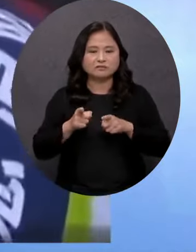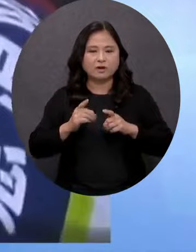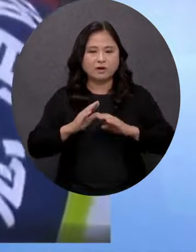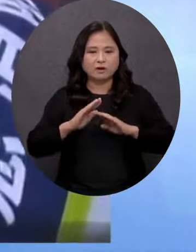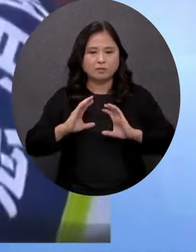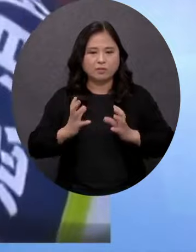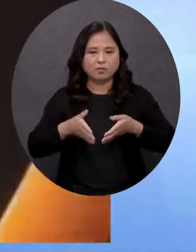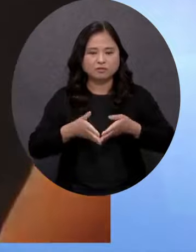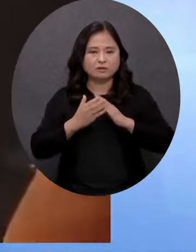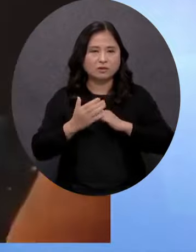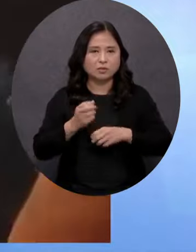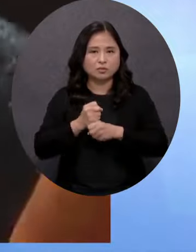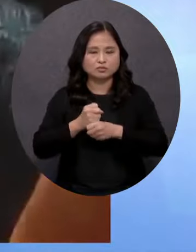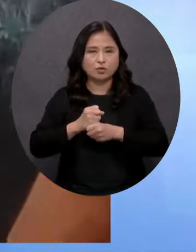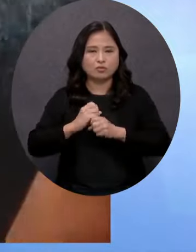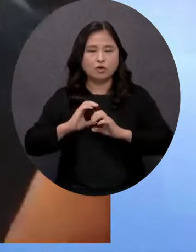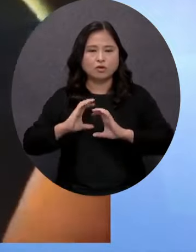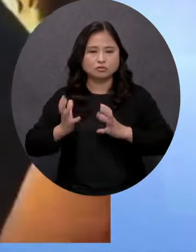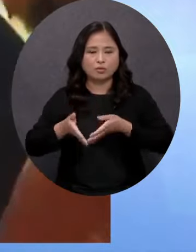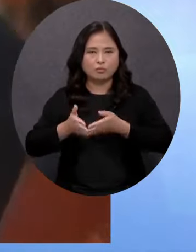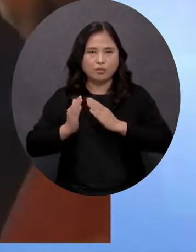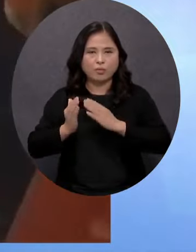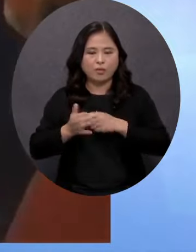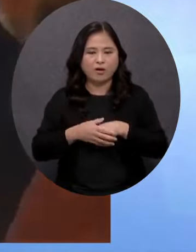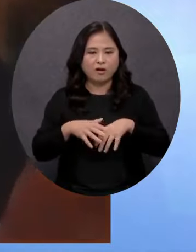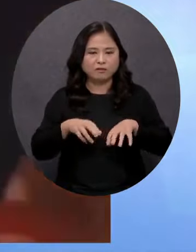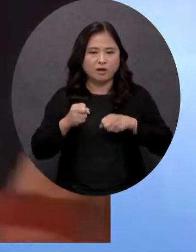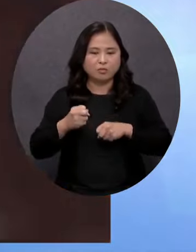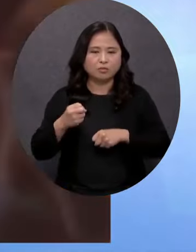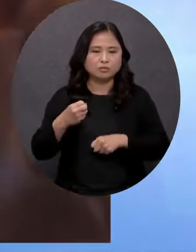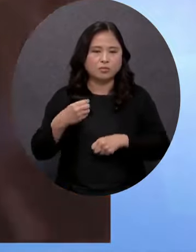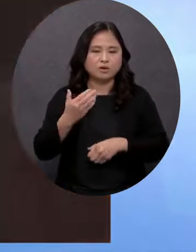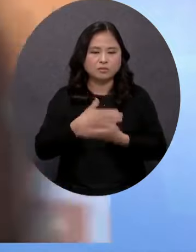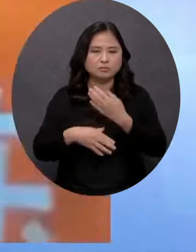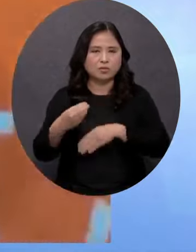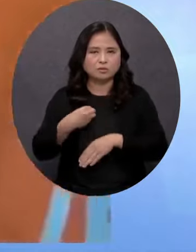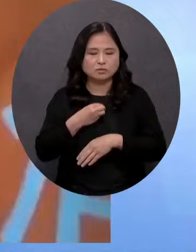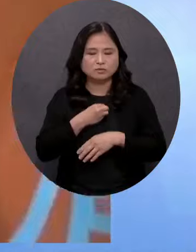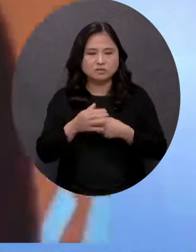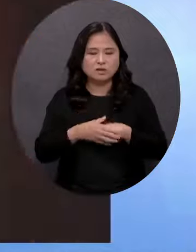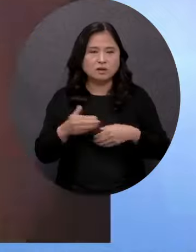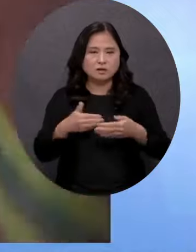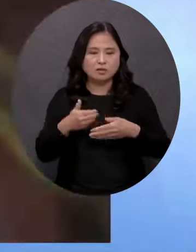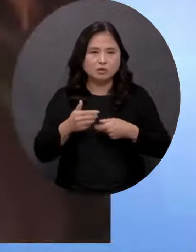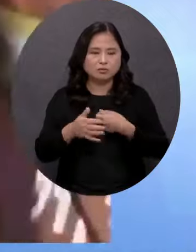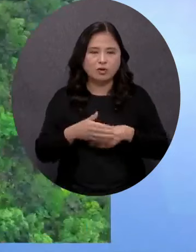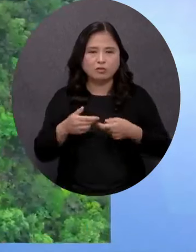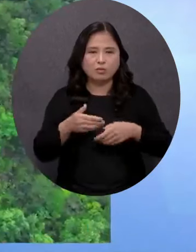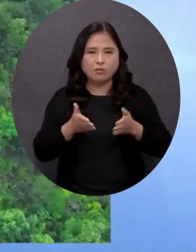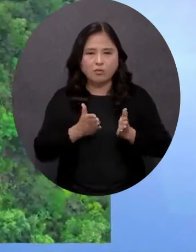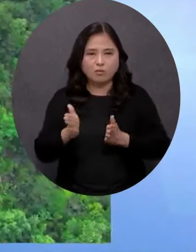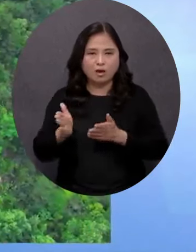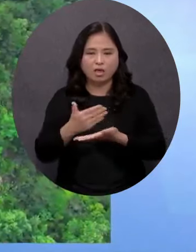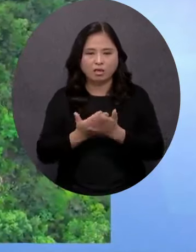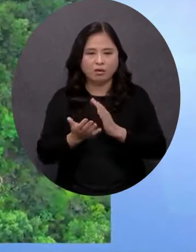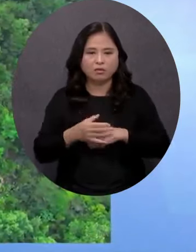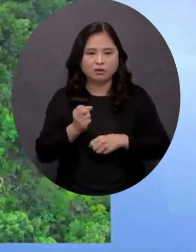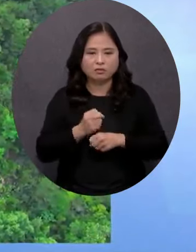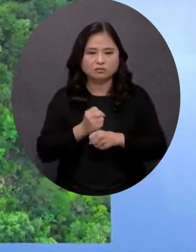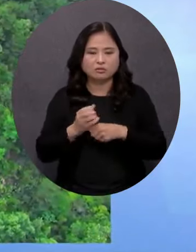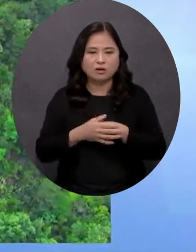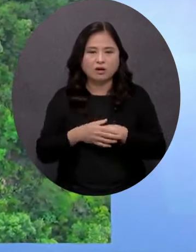作组，全力做好现场搜救、伤员救治、交通疏导同善后处置等工作。当局调派大批大